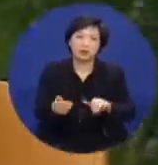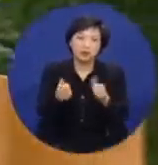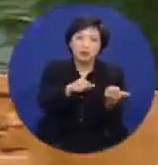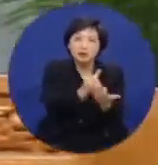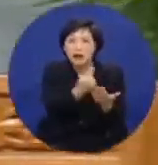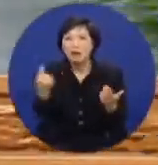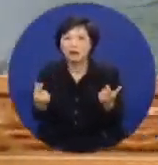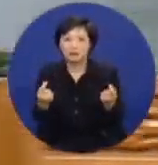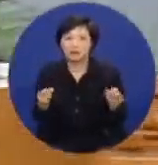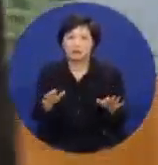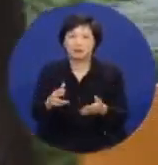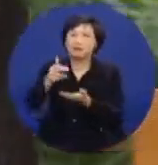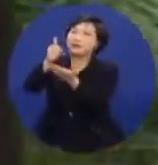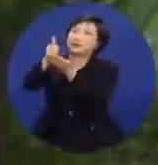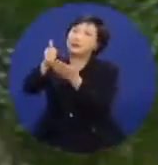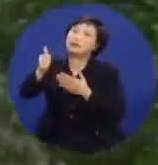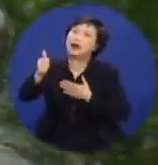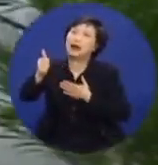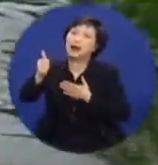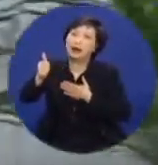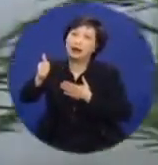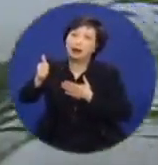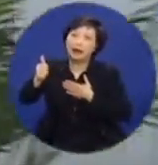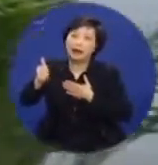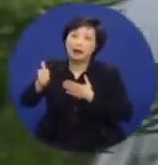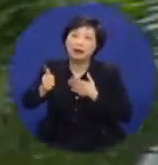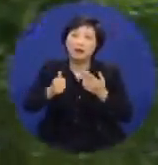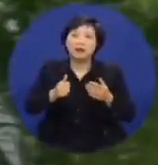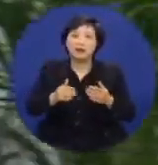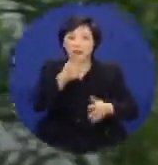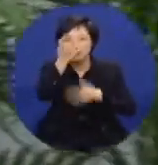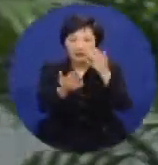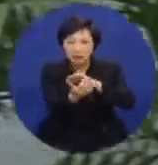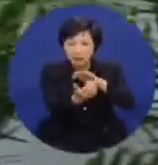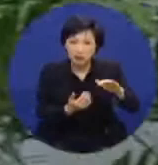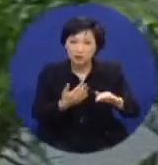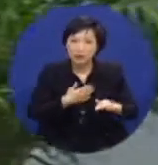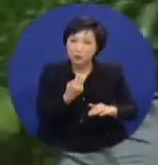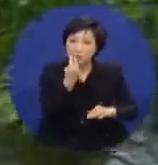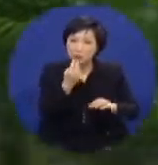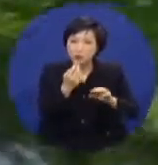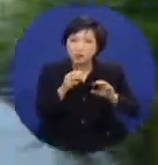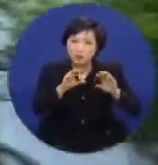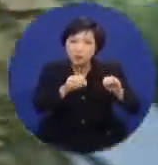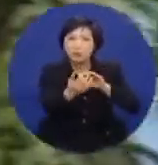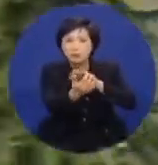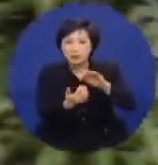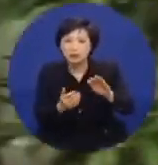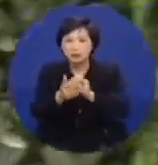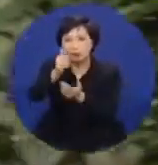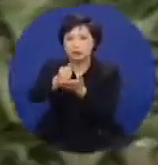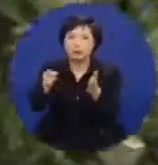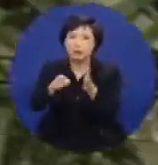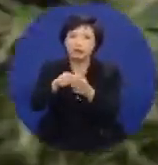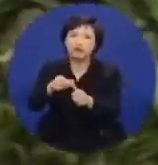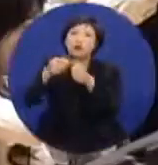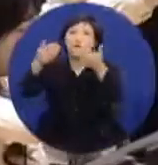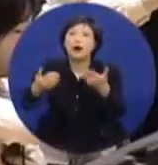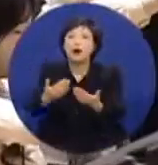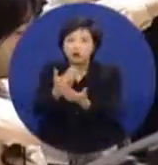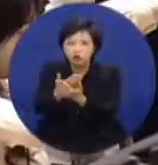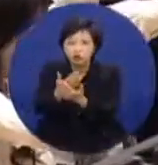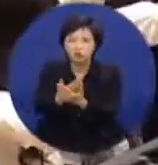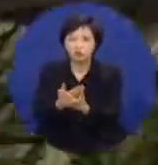에 채 님 나에게 환영 빛 켠 목숨 끝나기 전에 예수 믿고 구원 밖에 혹